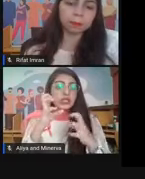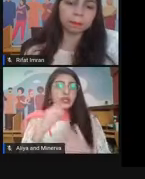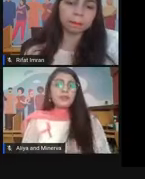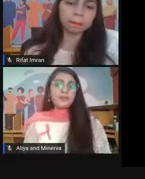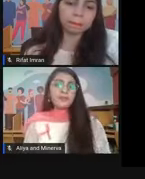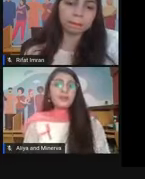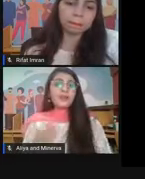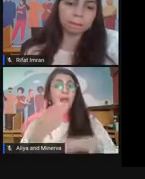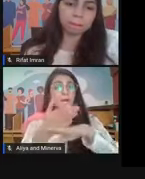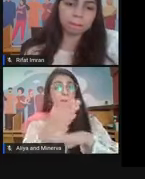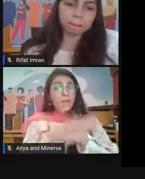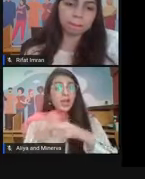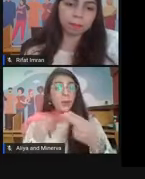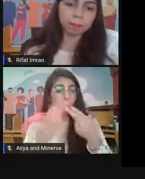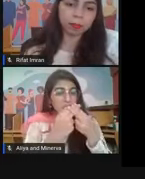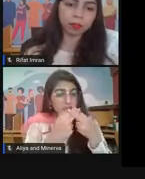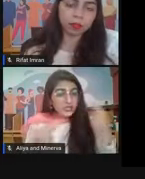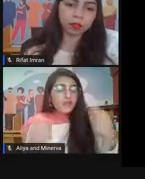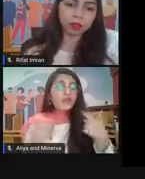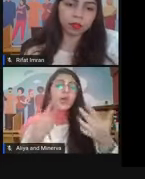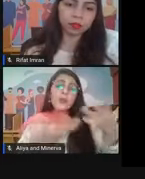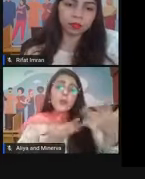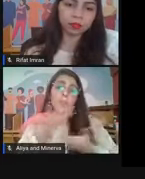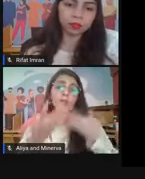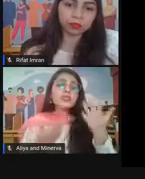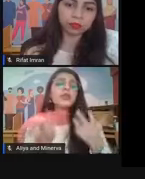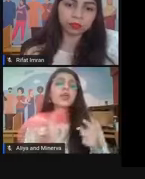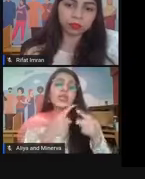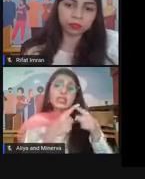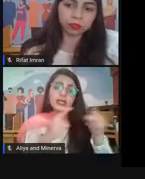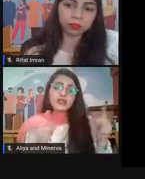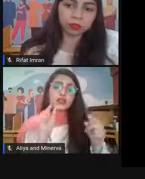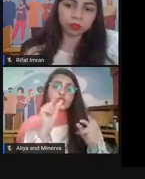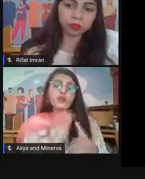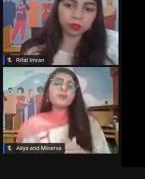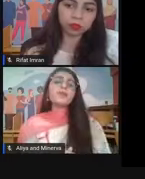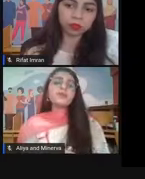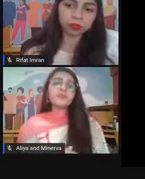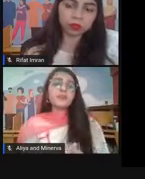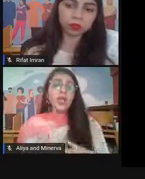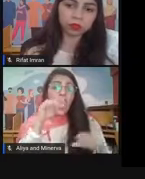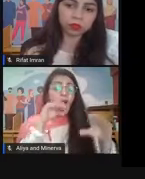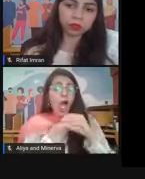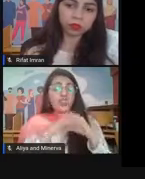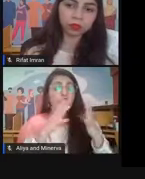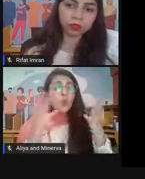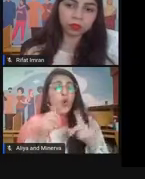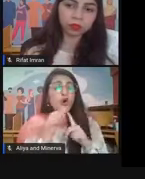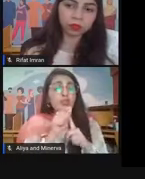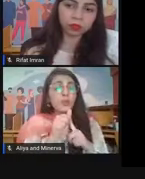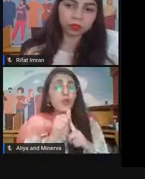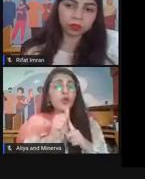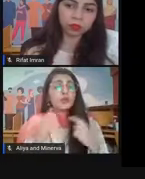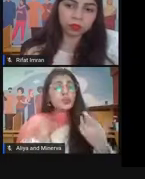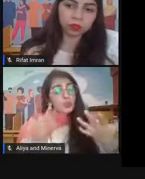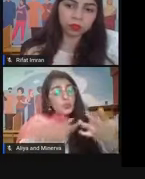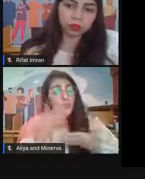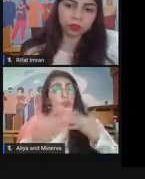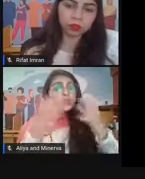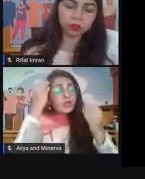Okay, before I explain to you the different symptoms, there's something very important that all of us need to